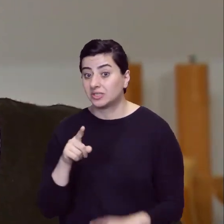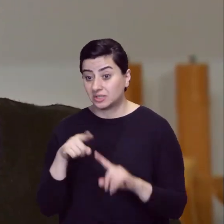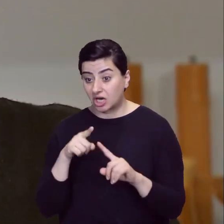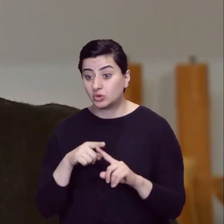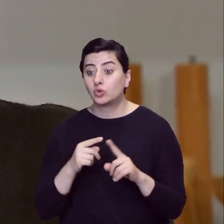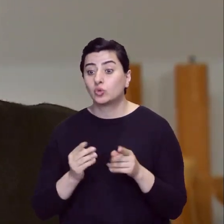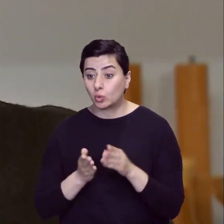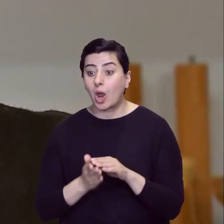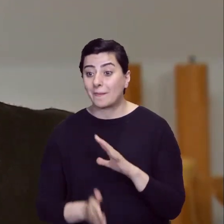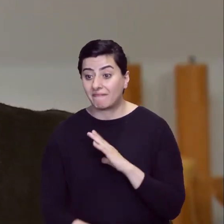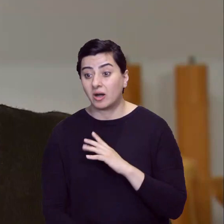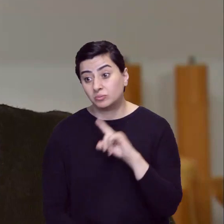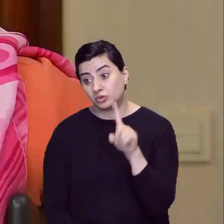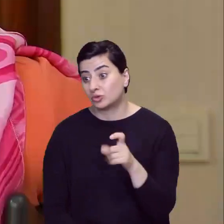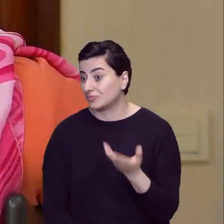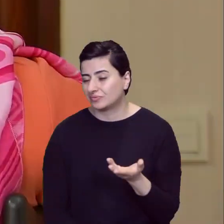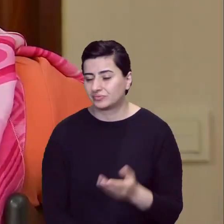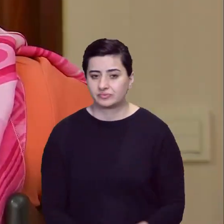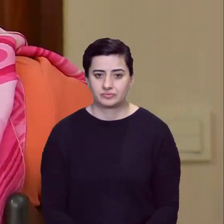Tarçınlı kurabiyelerden kaldı mı diyor.